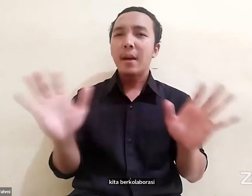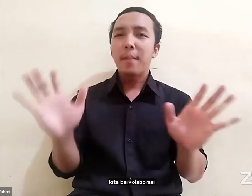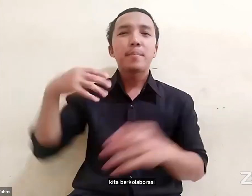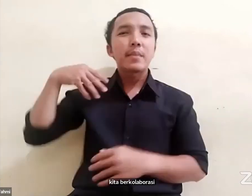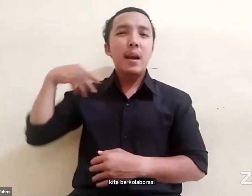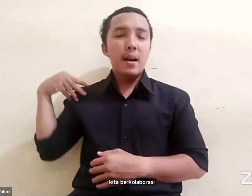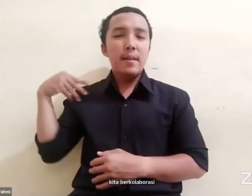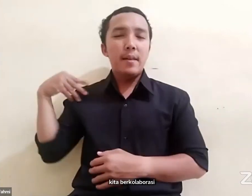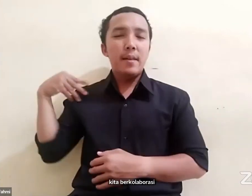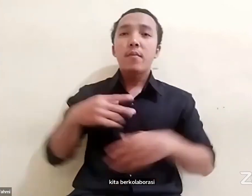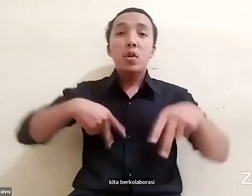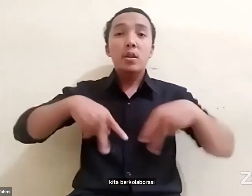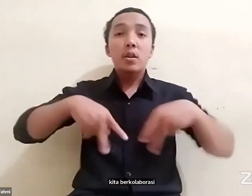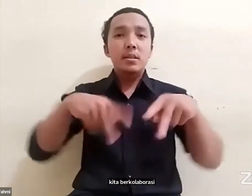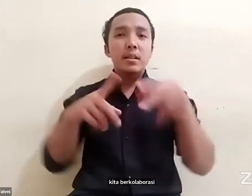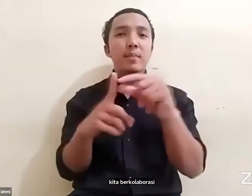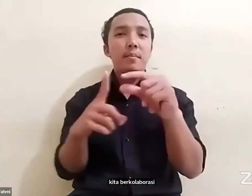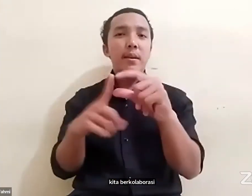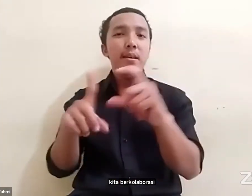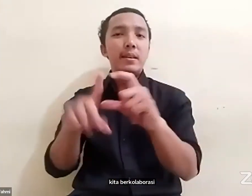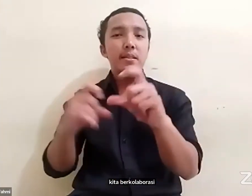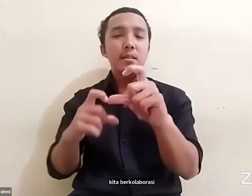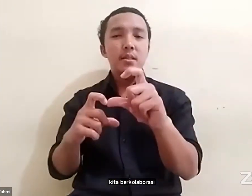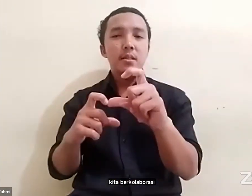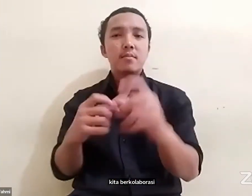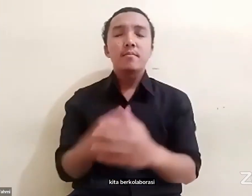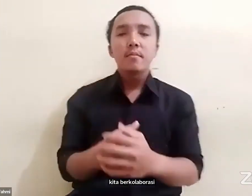bisa menyandingkan data yang sudah kita miliki dengan data